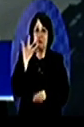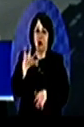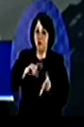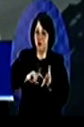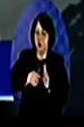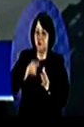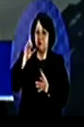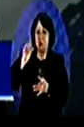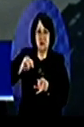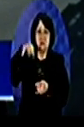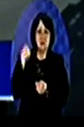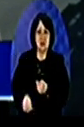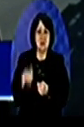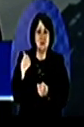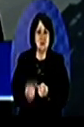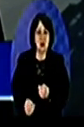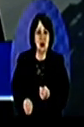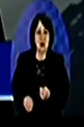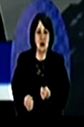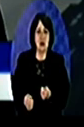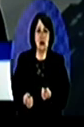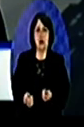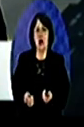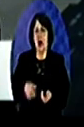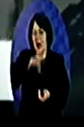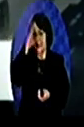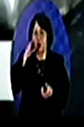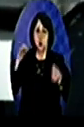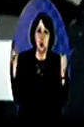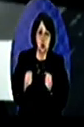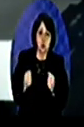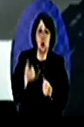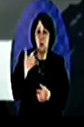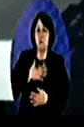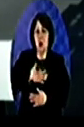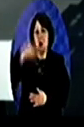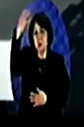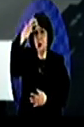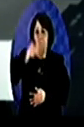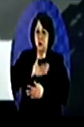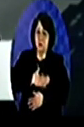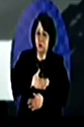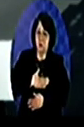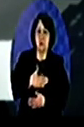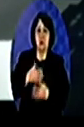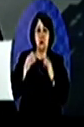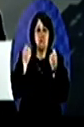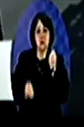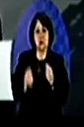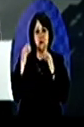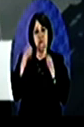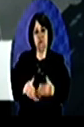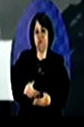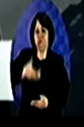зардлаар халуун хүүхт устаа, хаустаа, цэвэр бохир устаа, дээрэс нь хүүхдийн тоглоом хэлбэртаа, тэгээ гаражтаа, хүлэмжтэй, хүлэмжтэй одоо